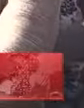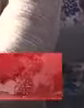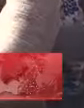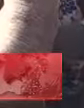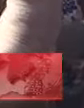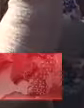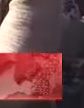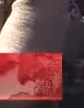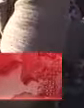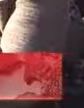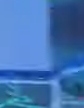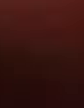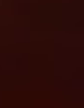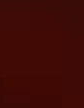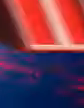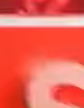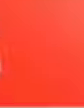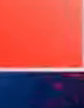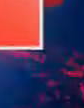людям договориться с властями?